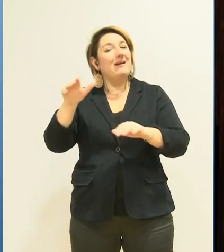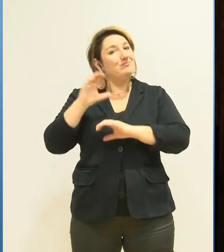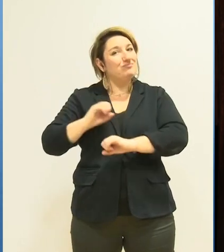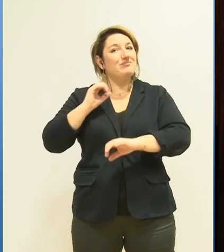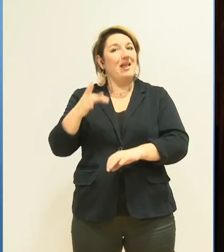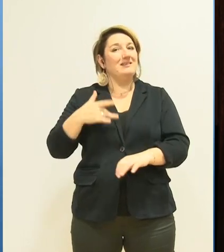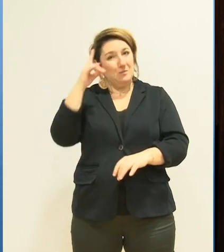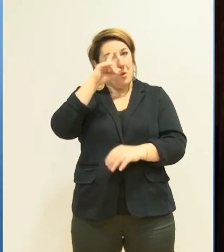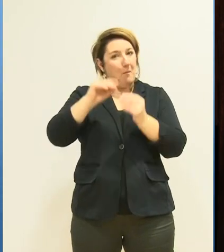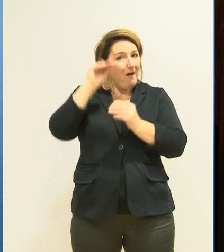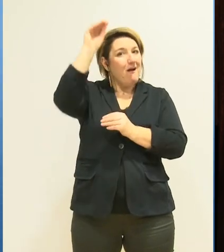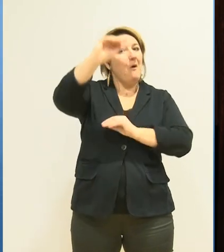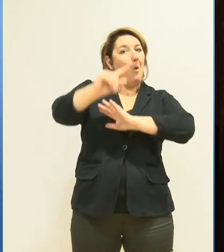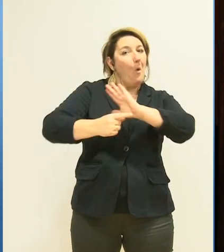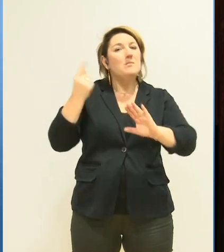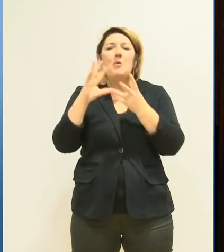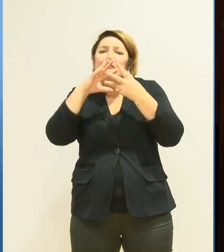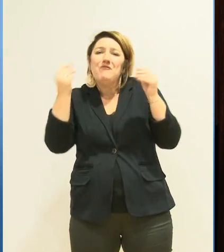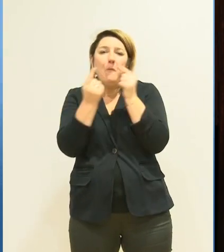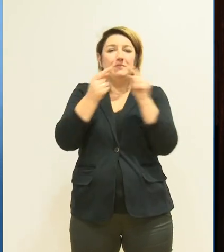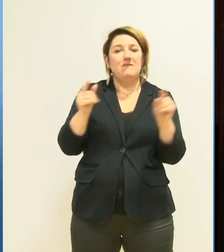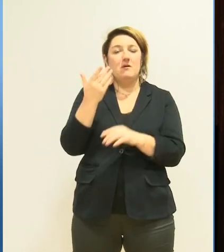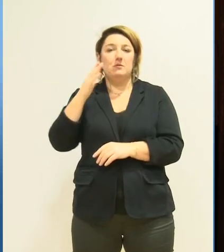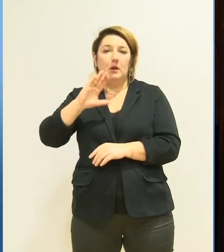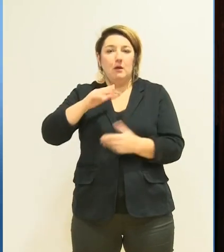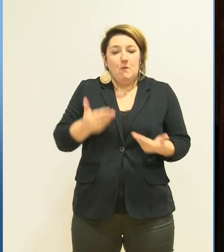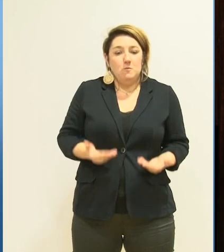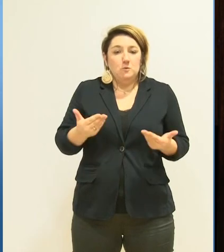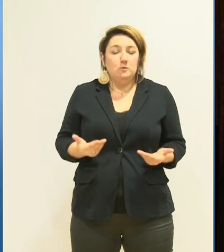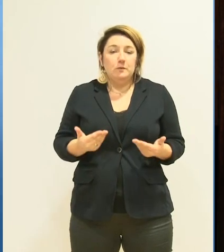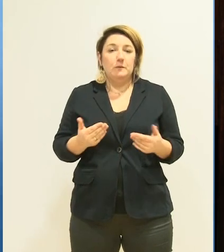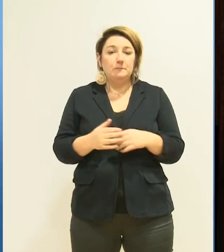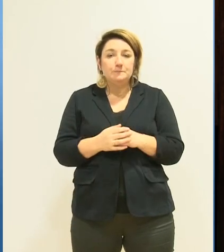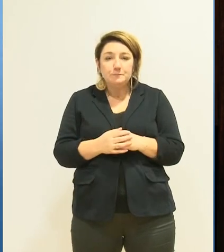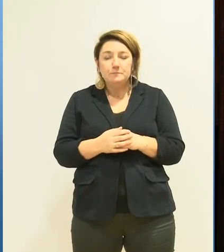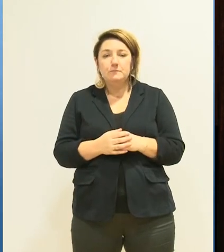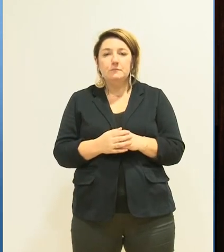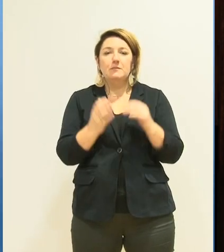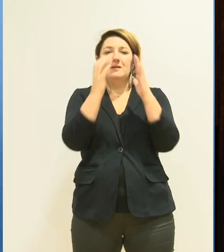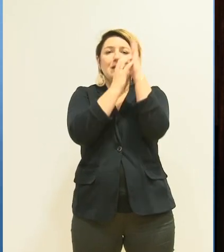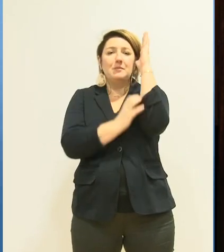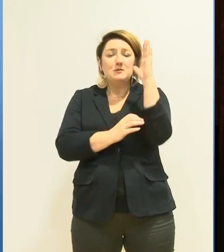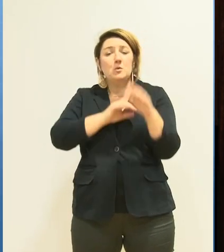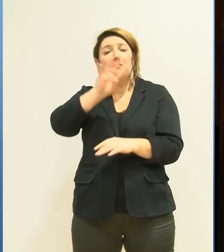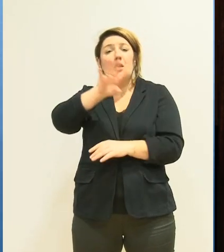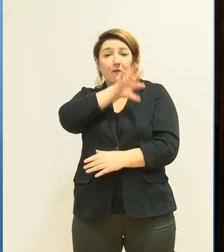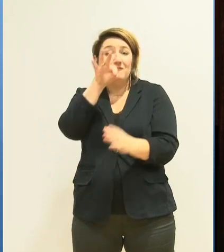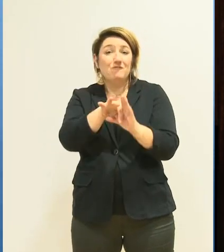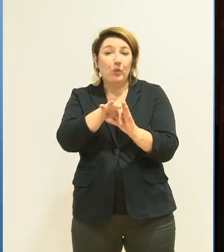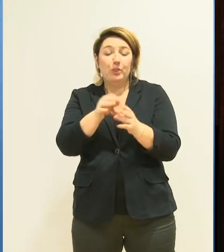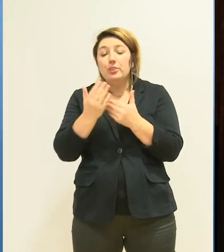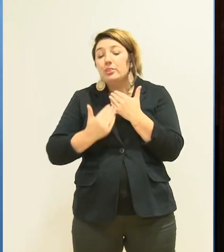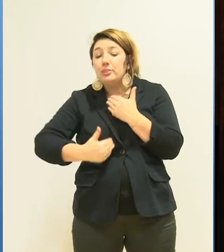différemment mais il me semble qu'aujourd'hui les votes qui sont faits sur les quatre délibérations vont nous occuper